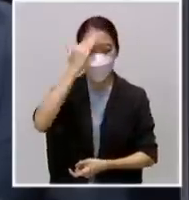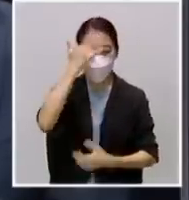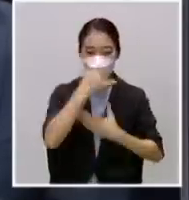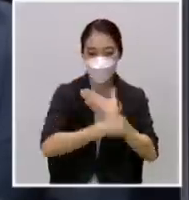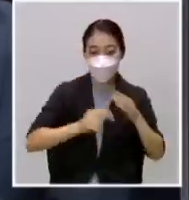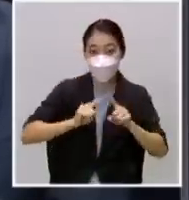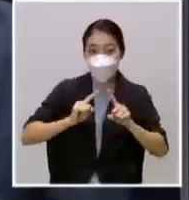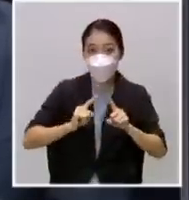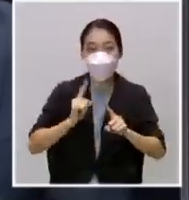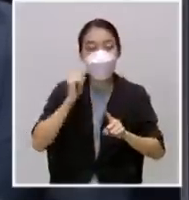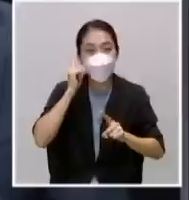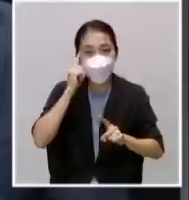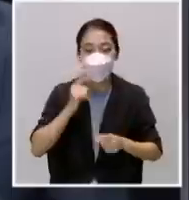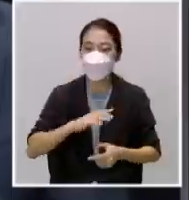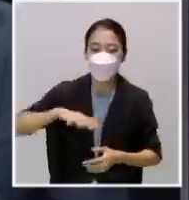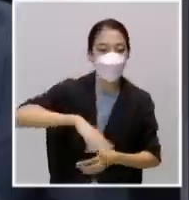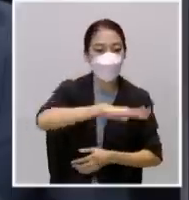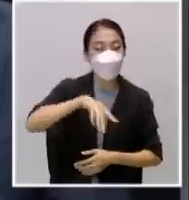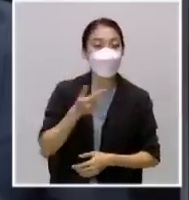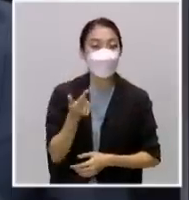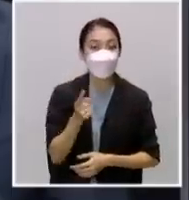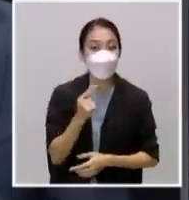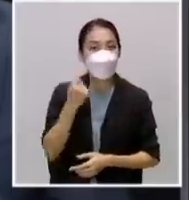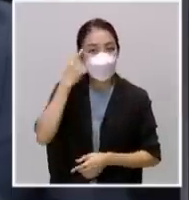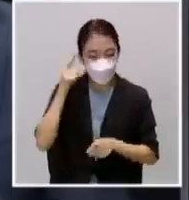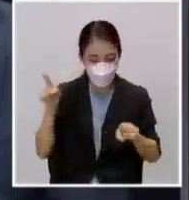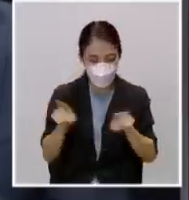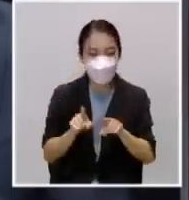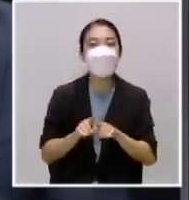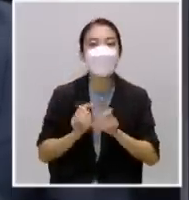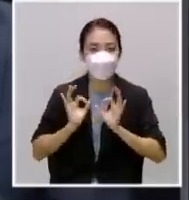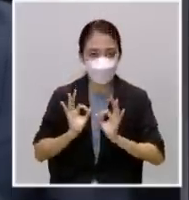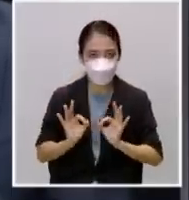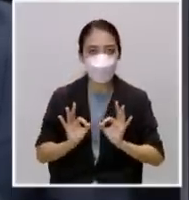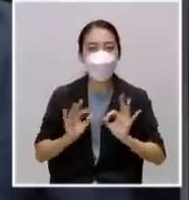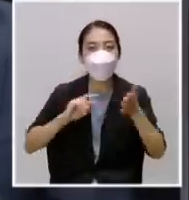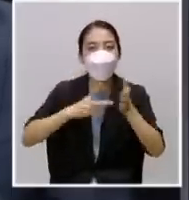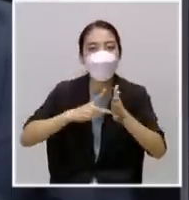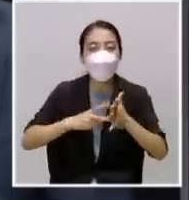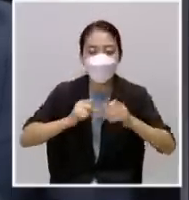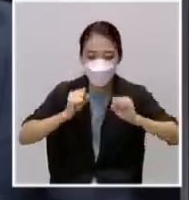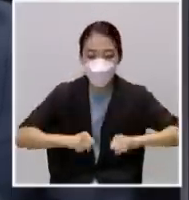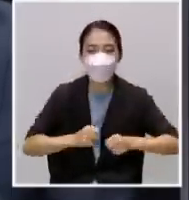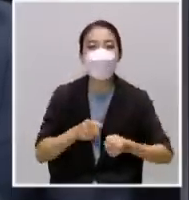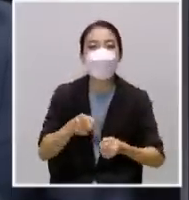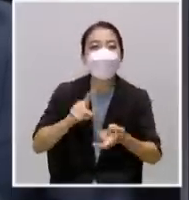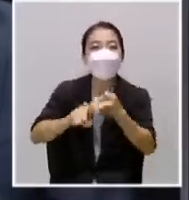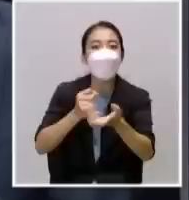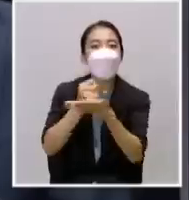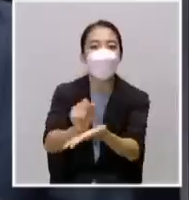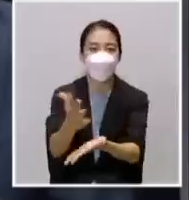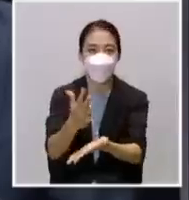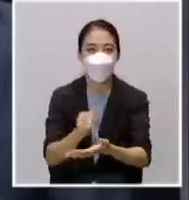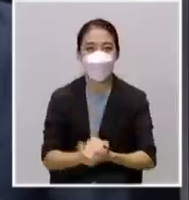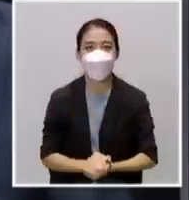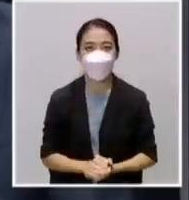นับสนุนร่างนี้มีทั้งหมด11ชาติจากทั้งหมด15ชาตินะคะขณะที่บาร์บาร่าวูดเวิร์ดทูตส